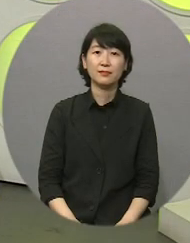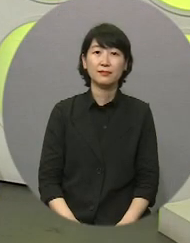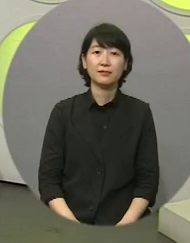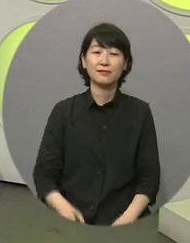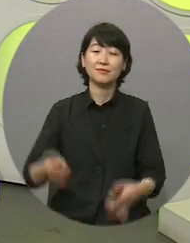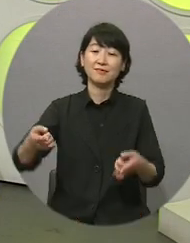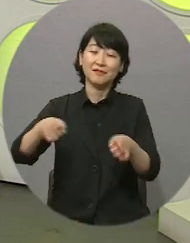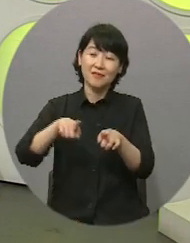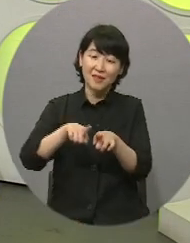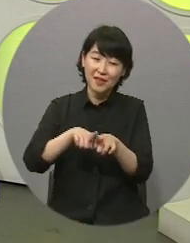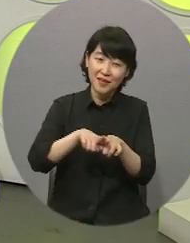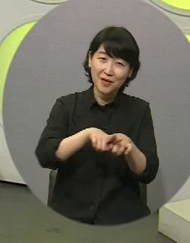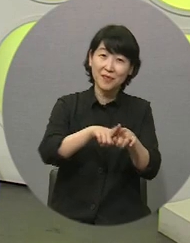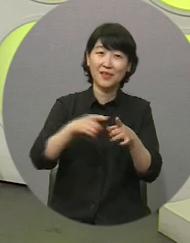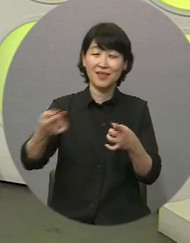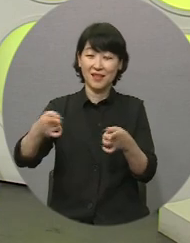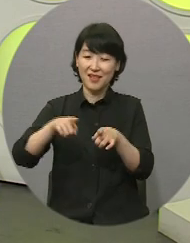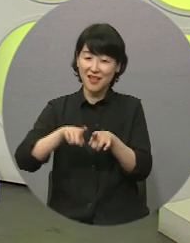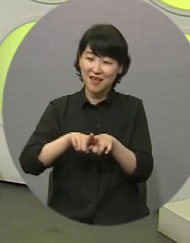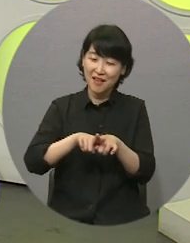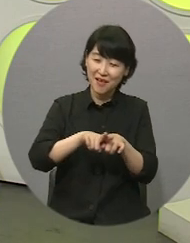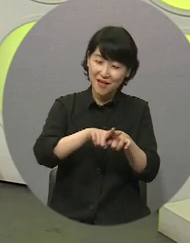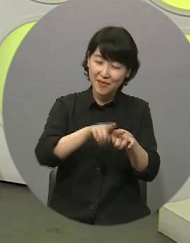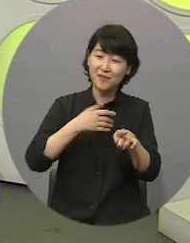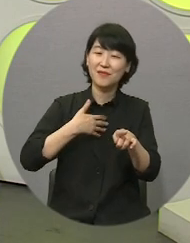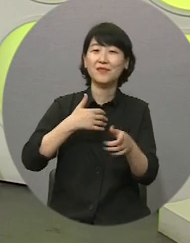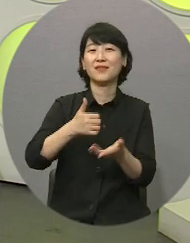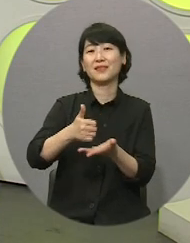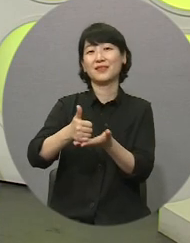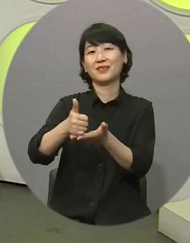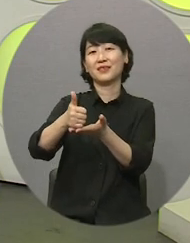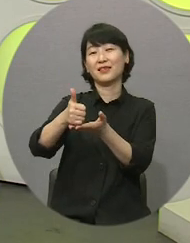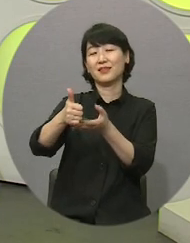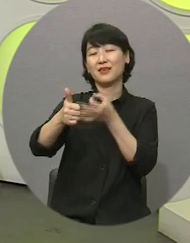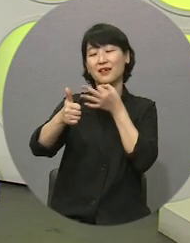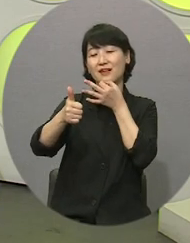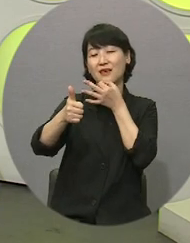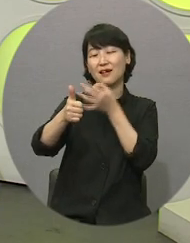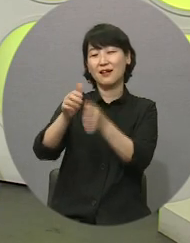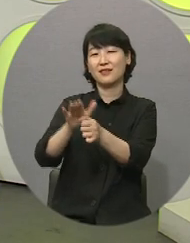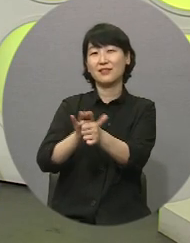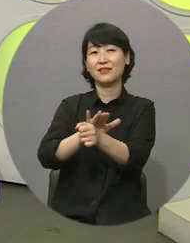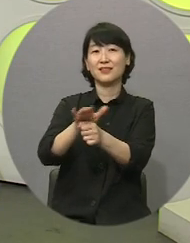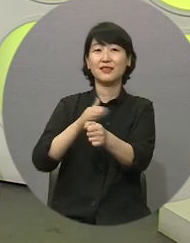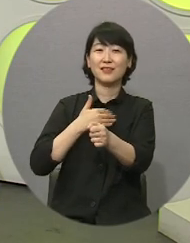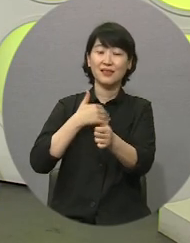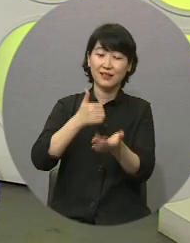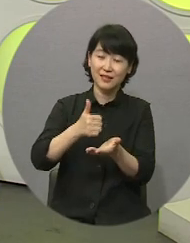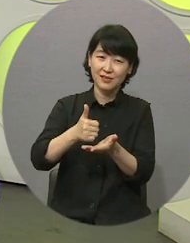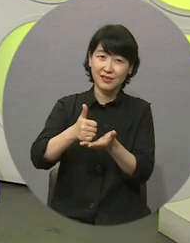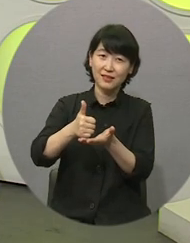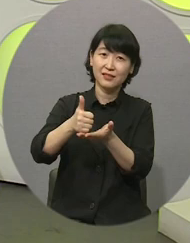가자 가자 내 니마 사랑하는 내 니마